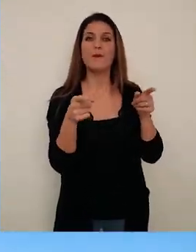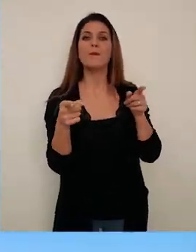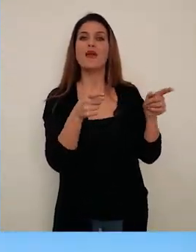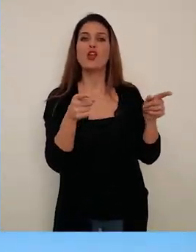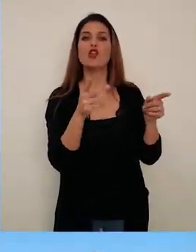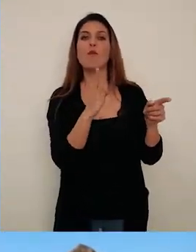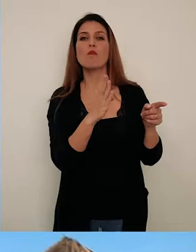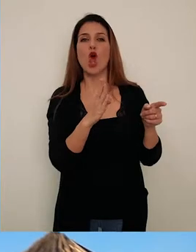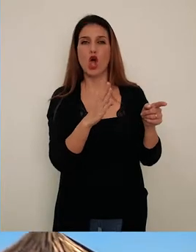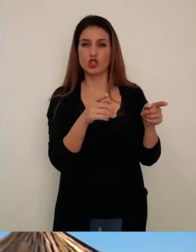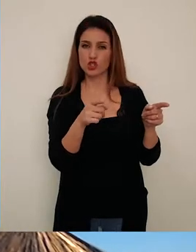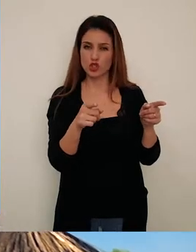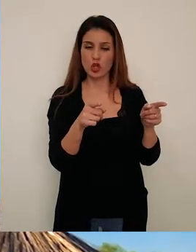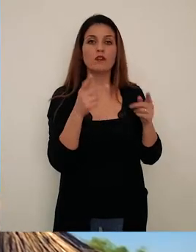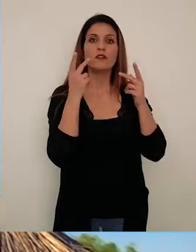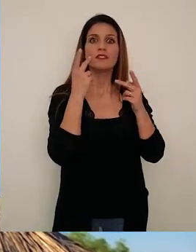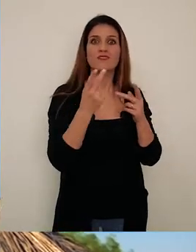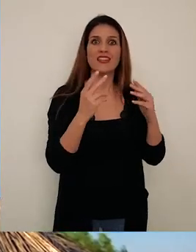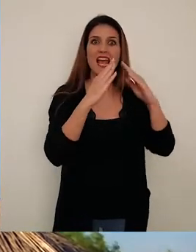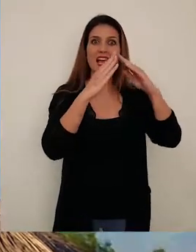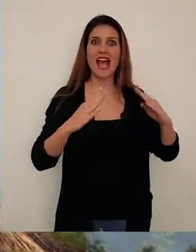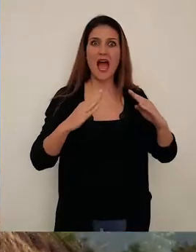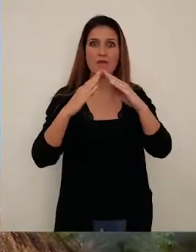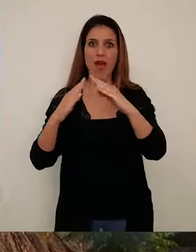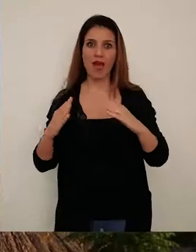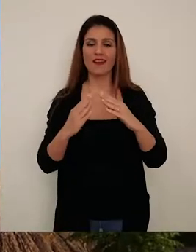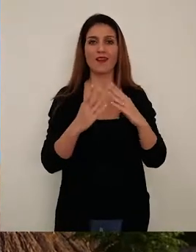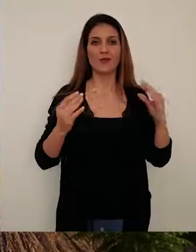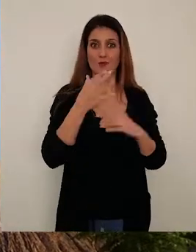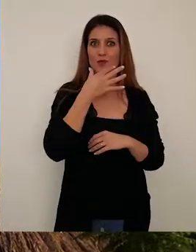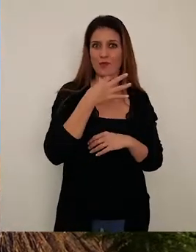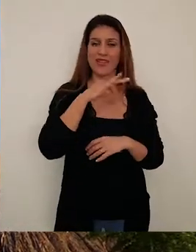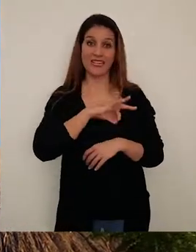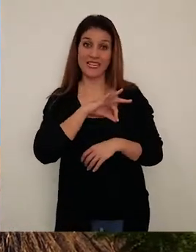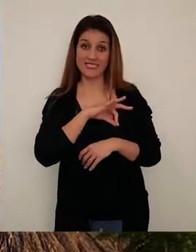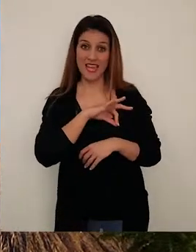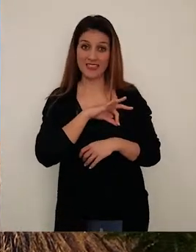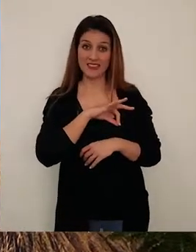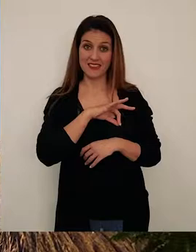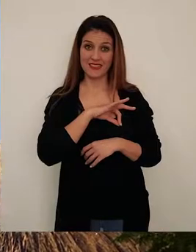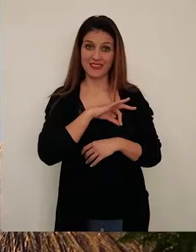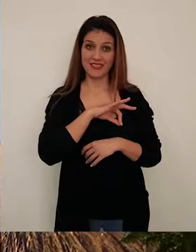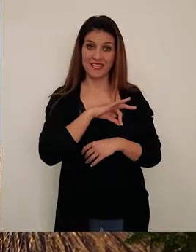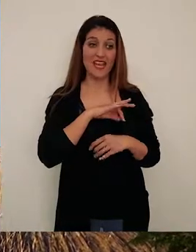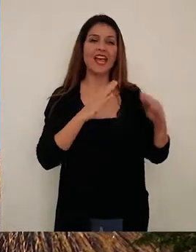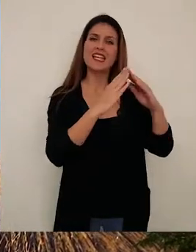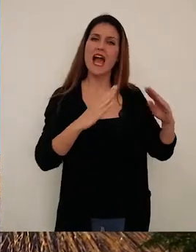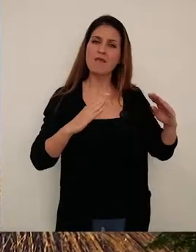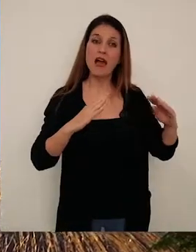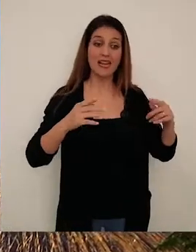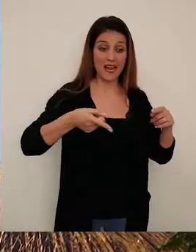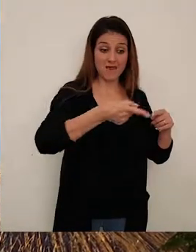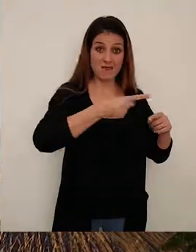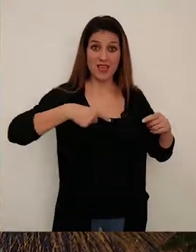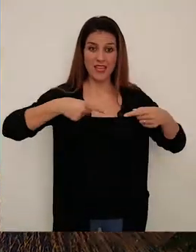Nella sezione dell'età del bronzo si possono invece ammirare le riproduzioni delle capanne, molto suggestive ed interessanti. Esse